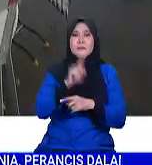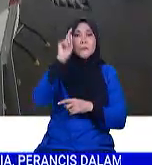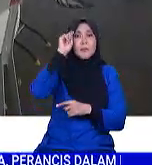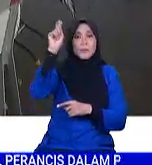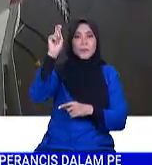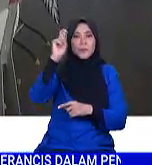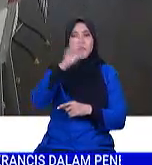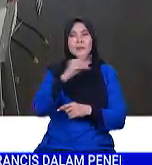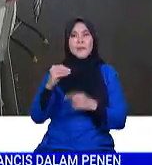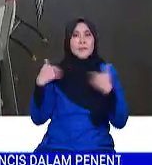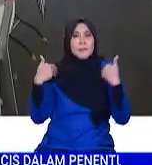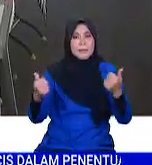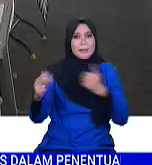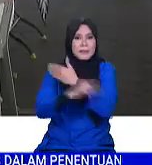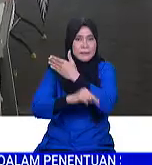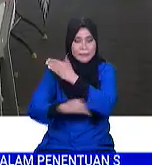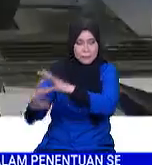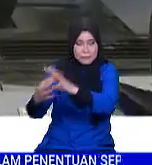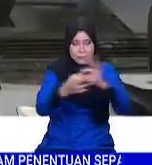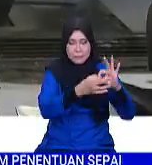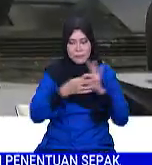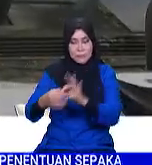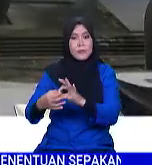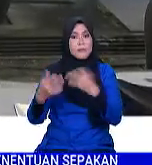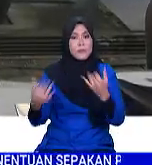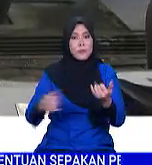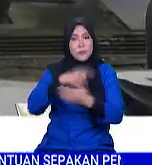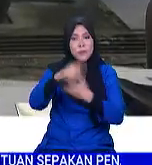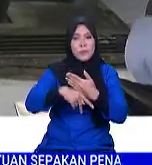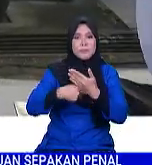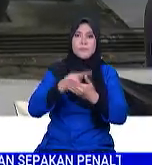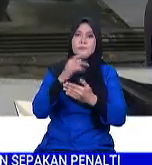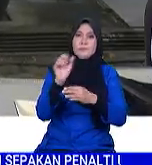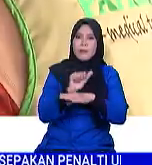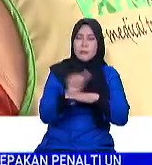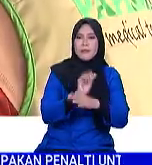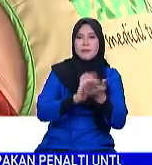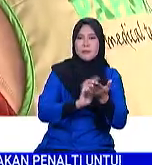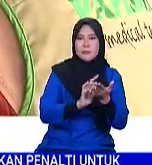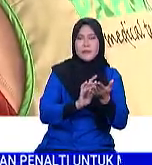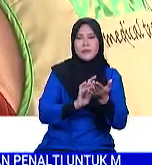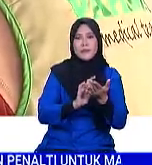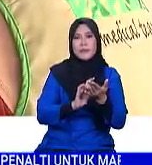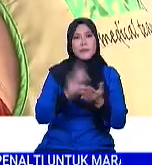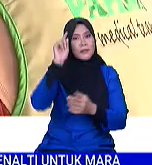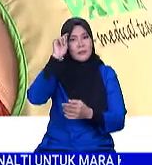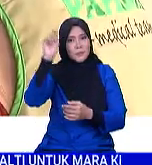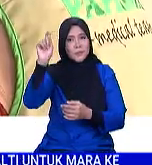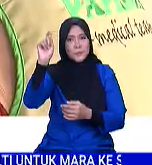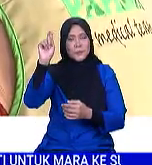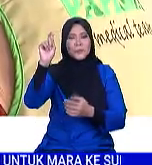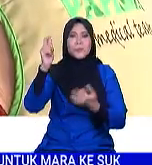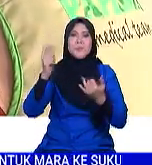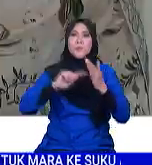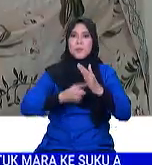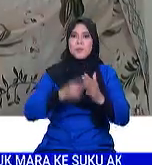serta Jabatan Kesihatan Negeri. Program berkenaan digerakkan NGO Pertubuhan Amal Perubatan Ibnu Sinar Papisma Terengganu yang